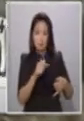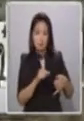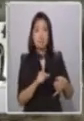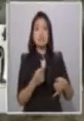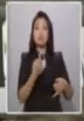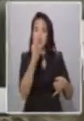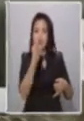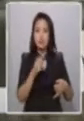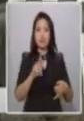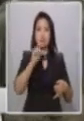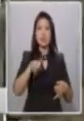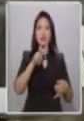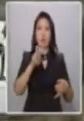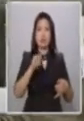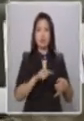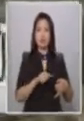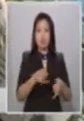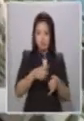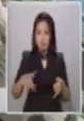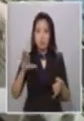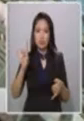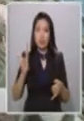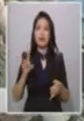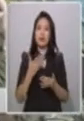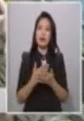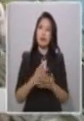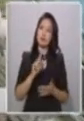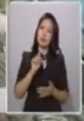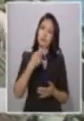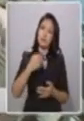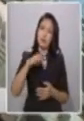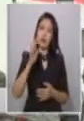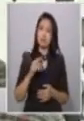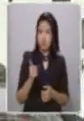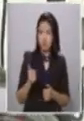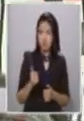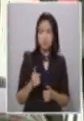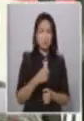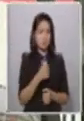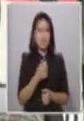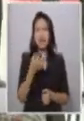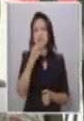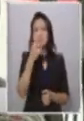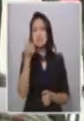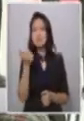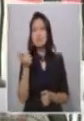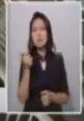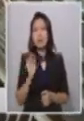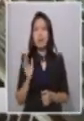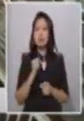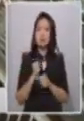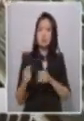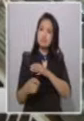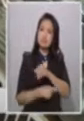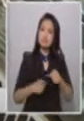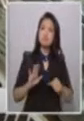1,250 1,208 ตัวก็เป็นหมื่นกว่าบาทแล้วนะ ถือว่าคุ้มไหมพี ่มันก็ดีกว่านะ ทำไมไม่มีอาชีพอื่นล่ะคะทำนงทำน